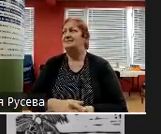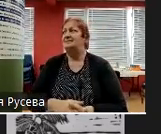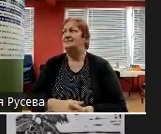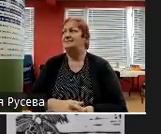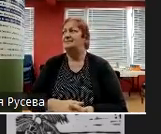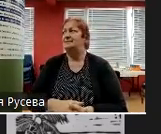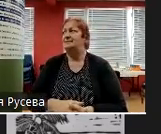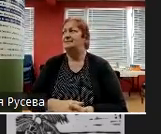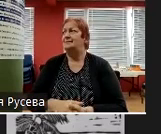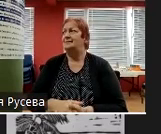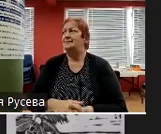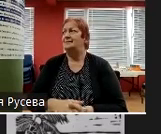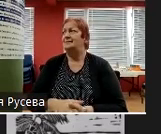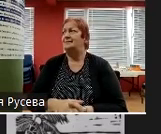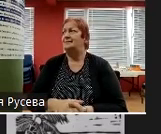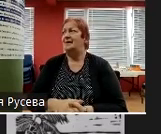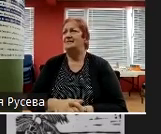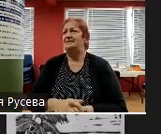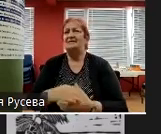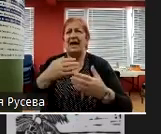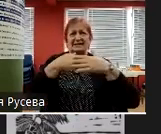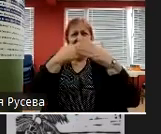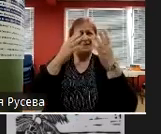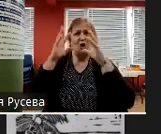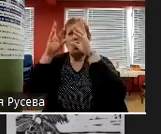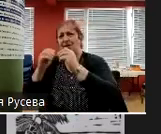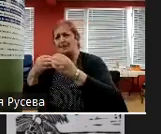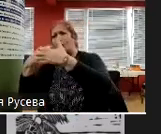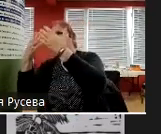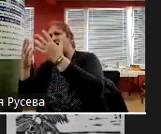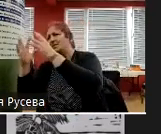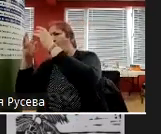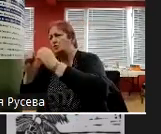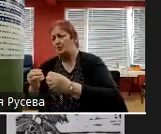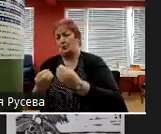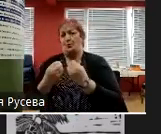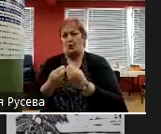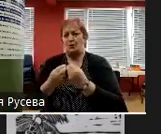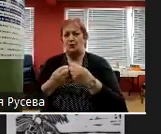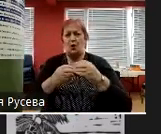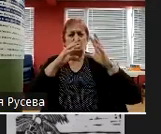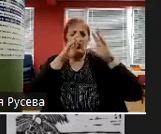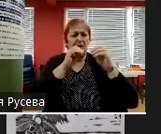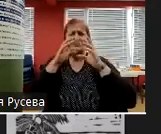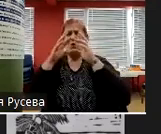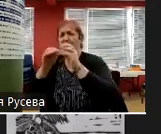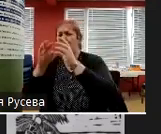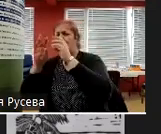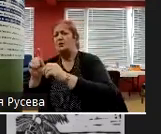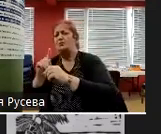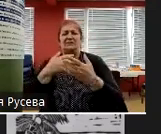на цветовете. Първото на бял фон жълтото, четеца почти няма може да го